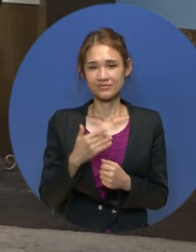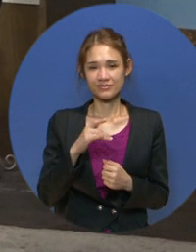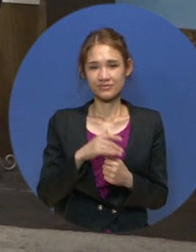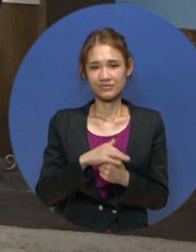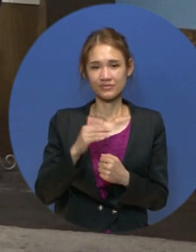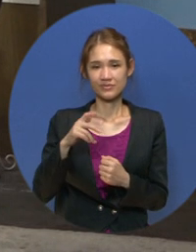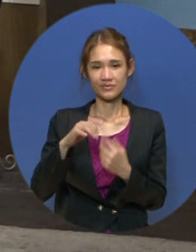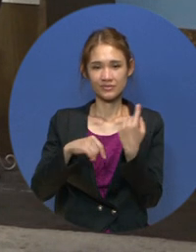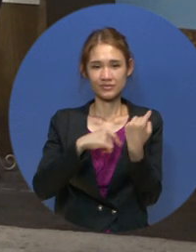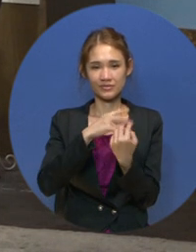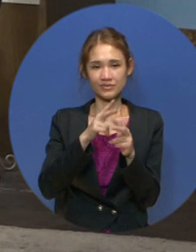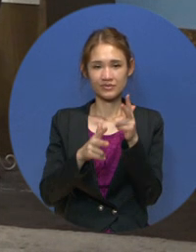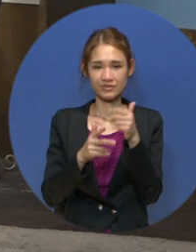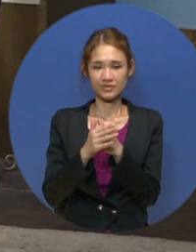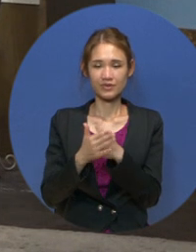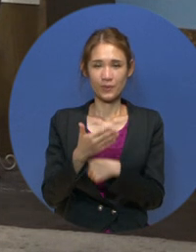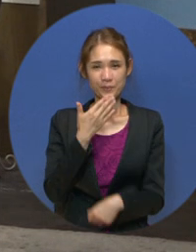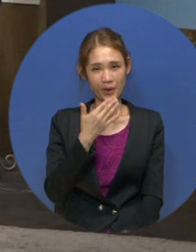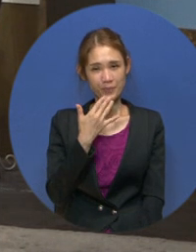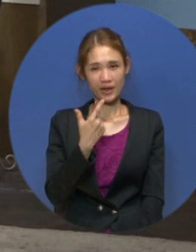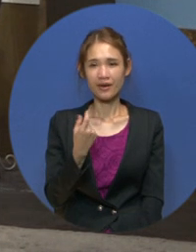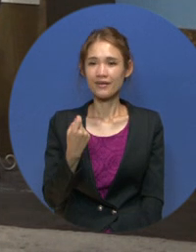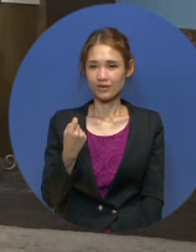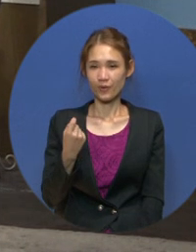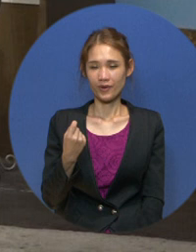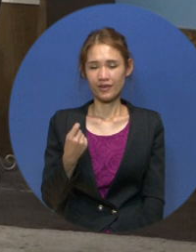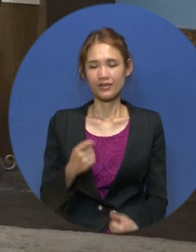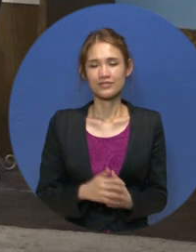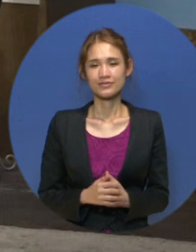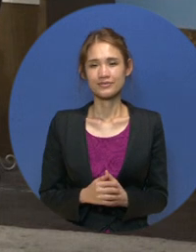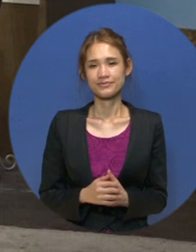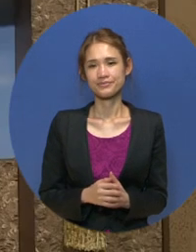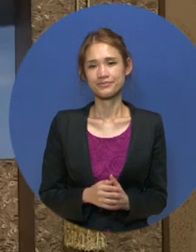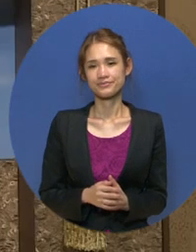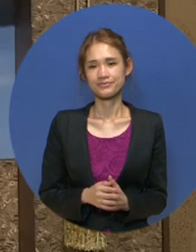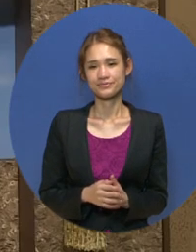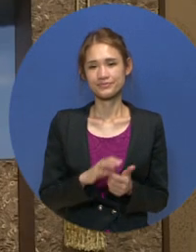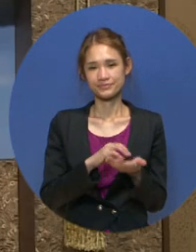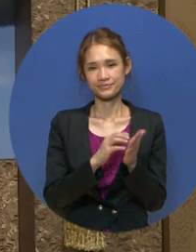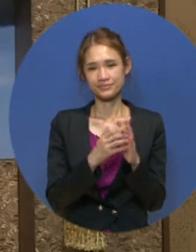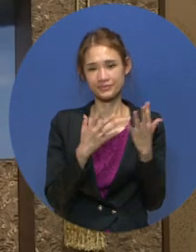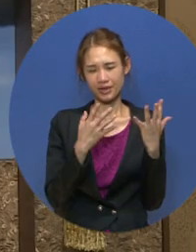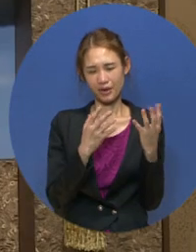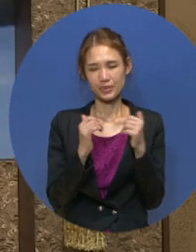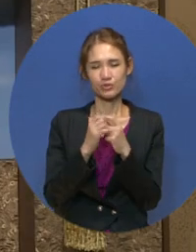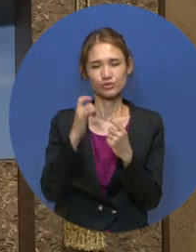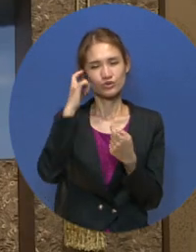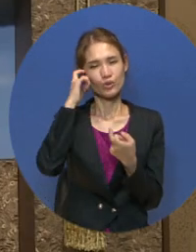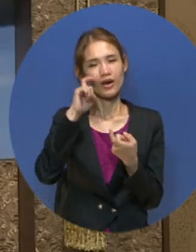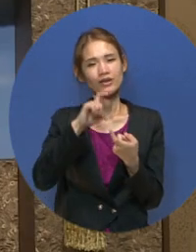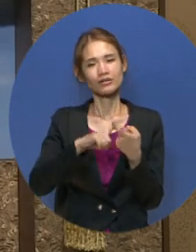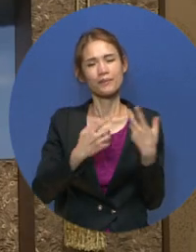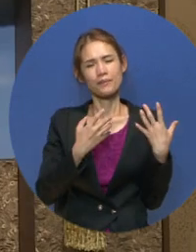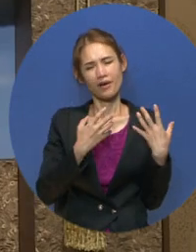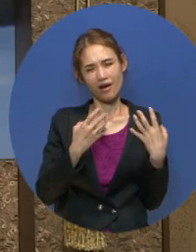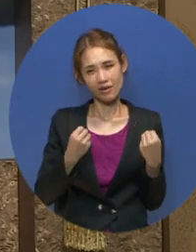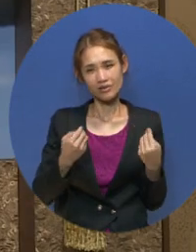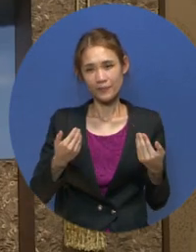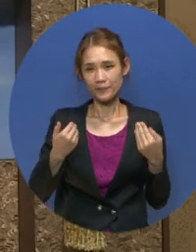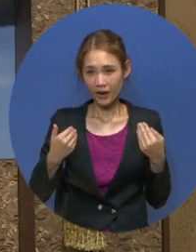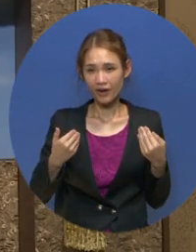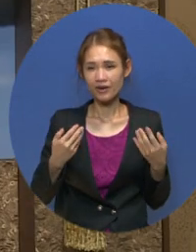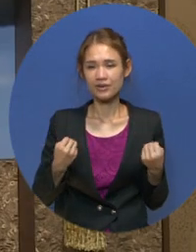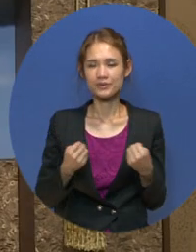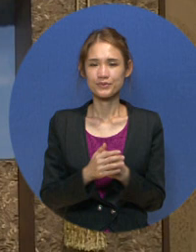리사이클 사업이었기 때문에 가능하지 않았을까 싶고요. 그만큼 많은 분들이 관심을 가져주셔서 가능했던